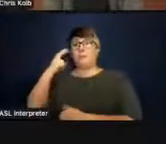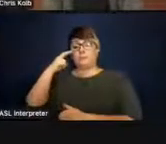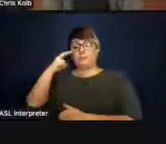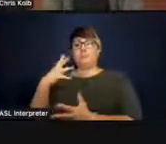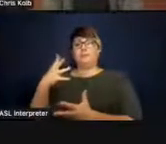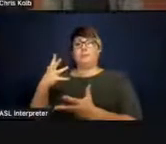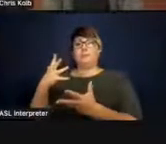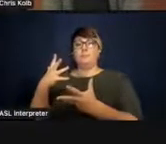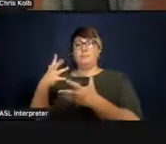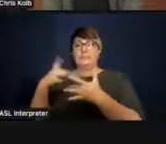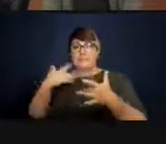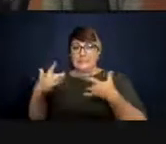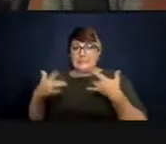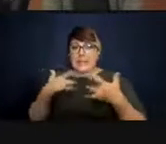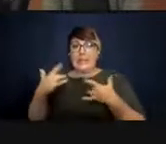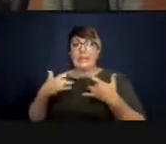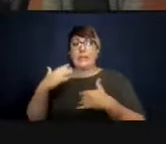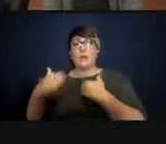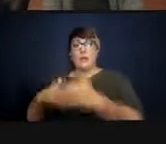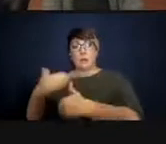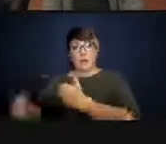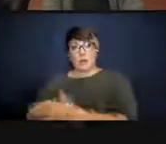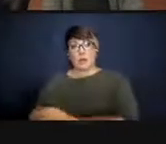Kwa kweli nina